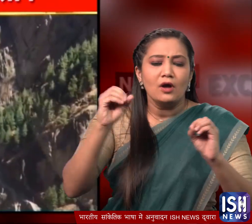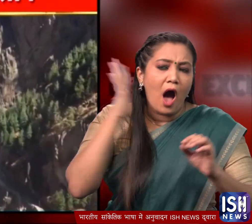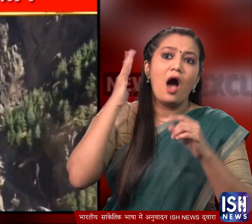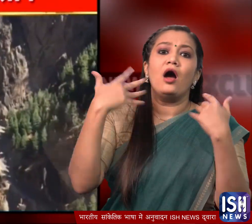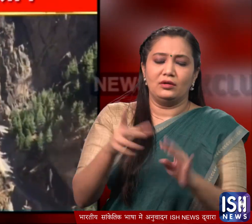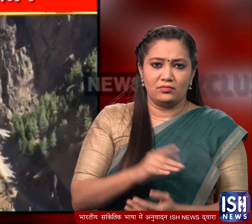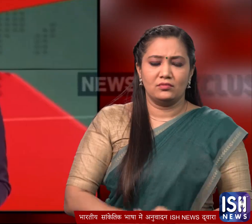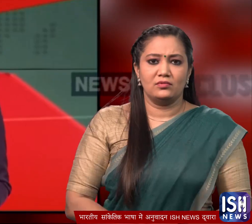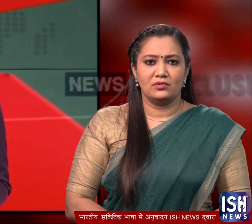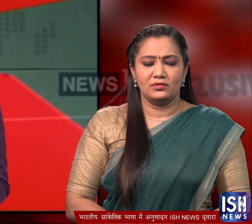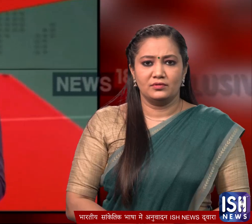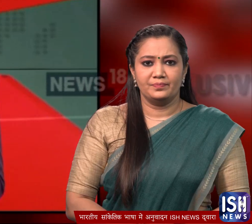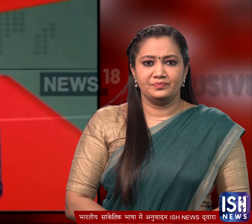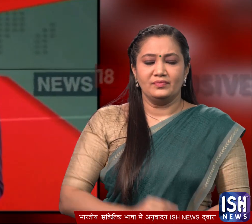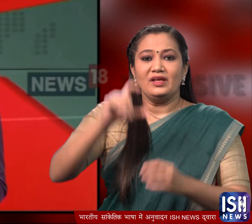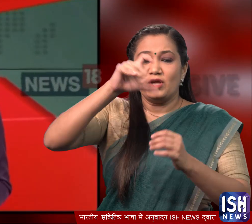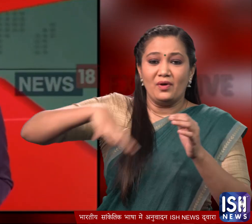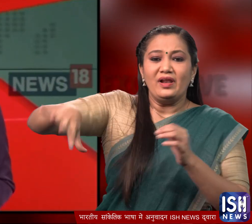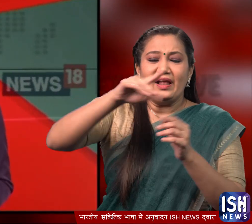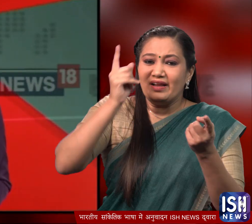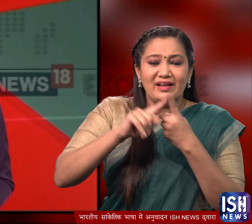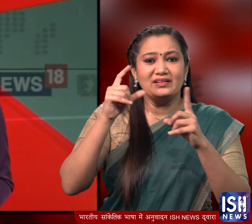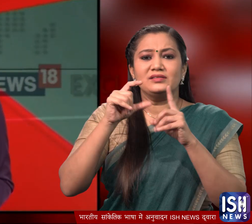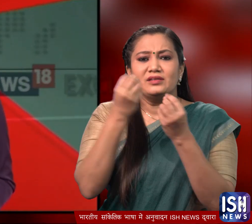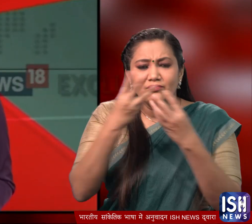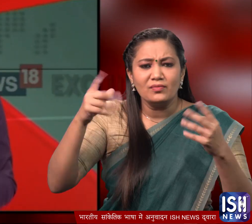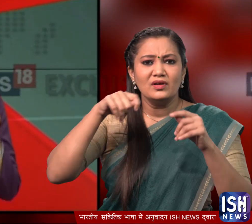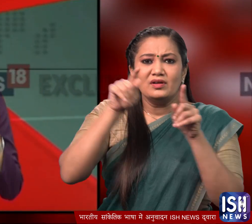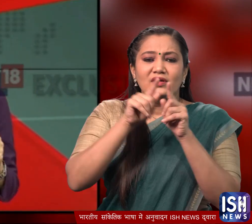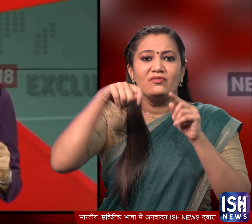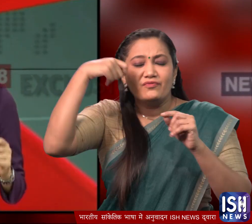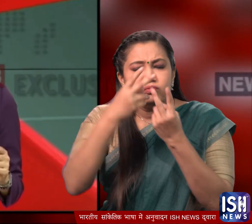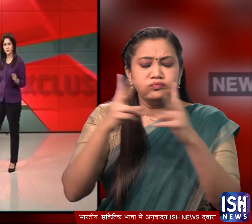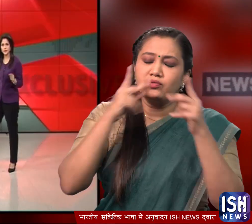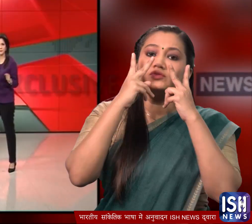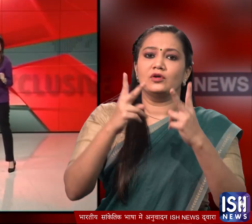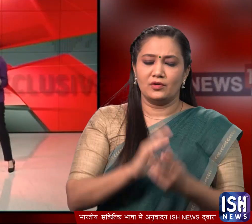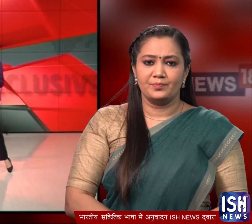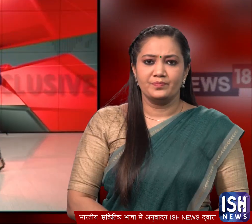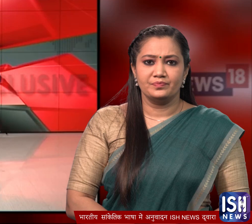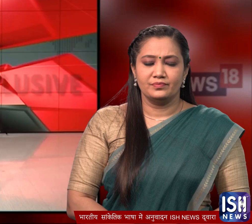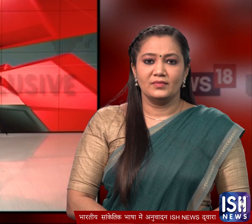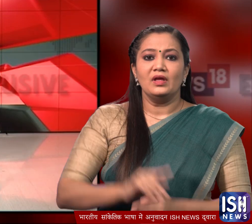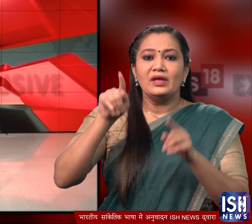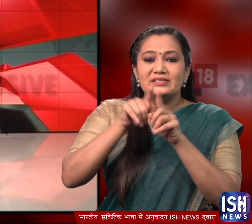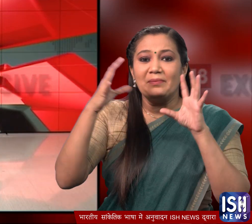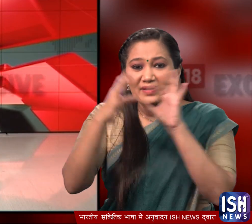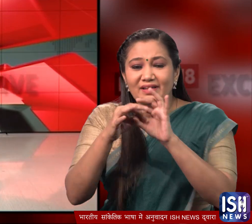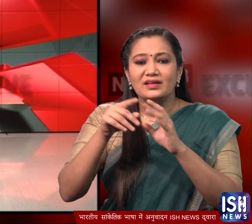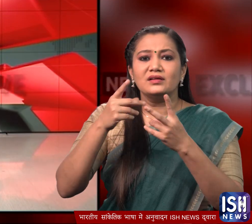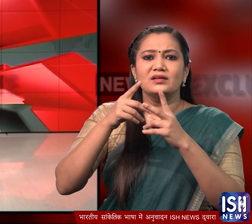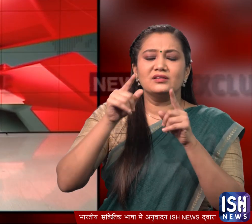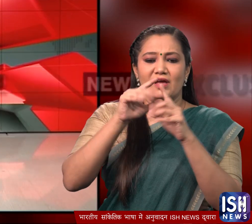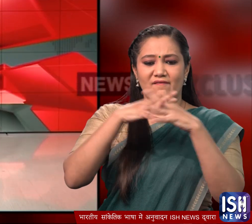पहले सुनाई दी। इस बीच चमोली में आई कुदरती आफत से जुड़ी कुछ सैटेलाइट तस्वीरें भी सामने आई और इन तस्वीरों के आधार